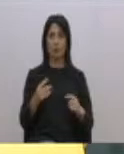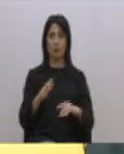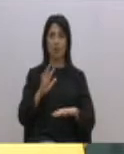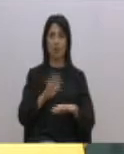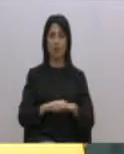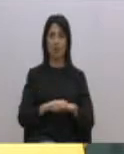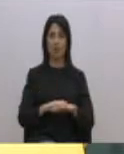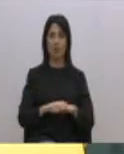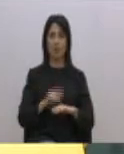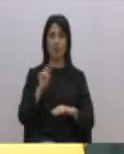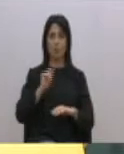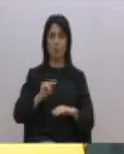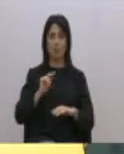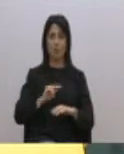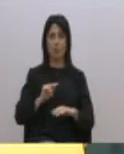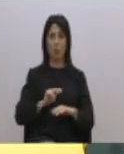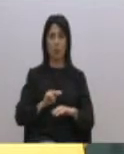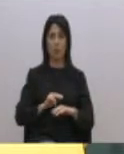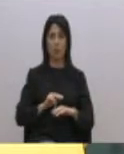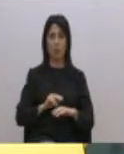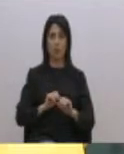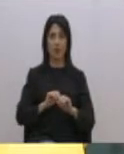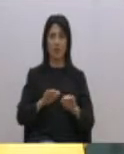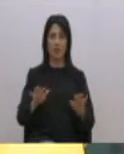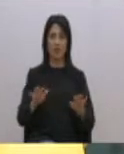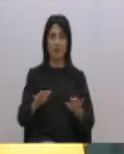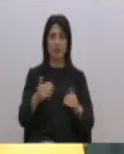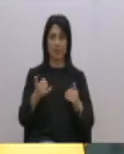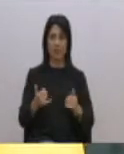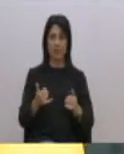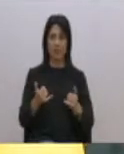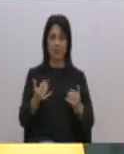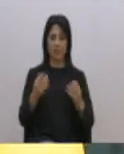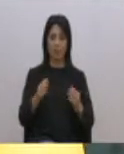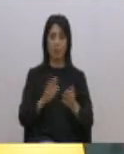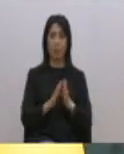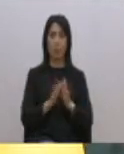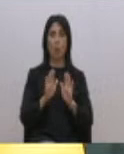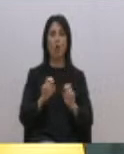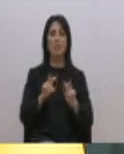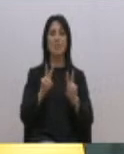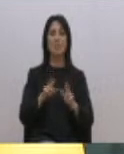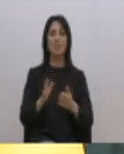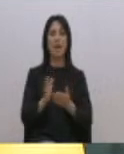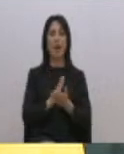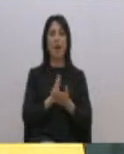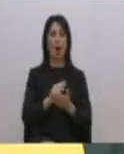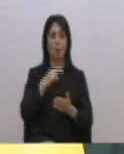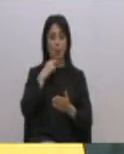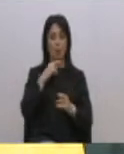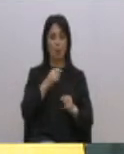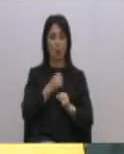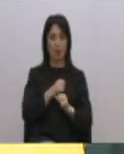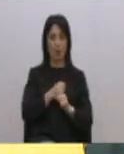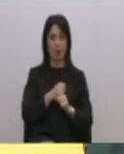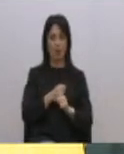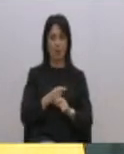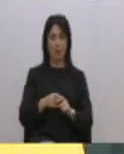შტატიან მოსამსახურეზე გავრცელდება. დღეს მოკლედ დღეს მომარაგებით მხოლოდ სპეციალურ დანაყოფებზეა აქცენტი გაკეთებული და ნუ